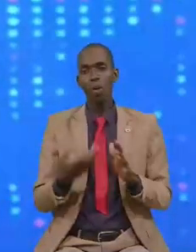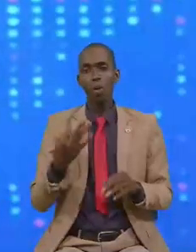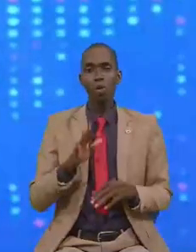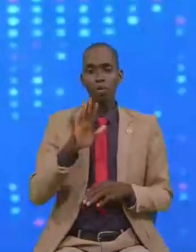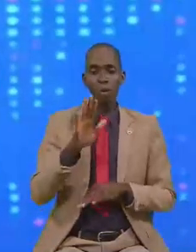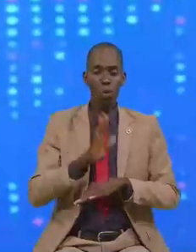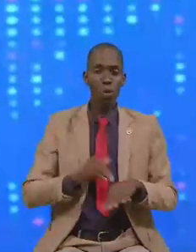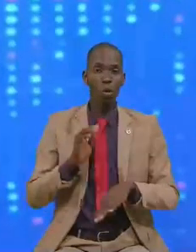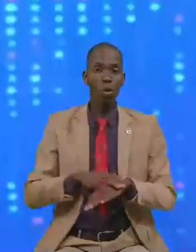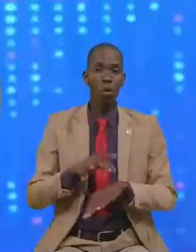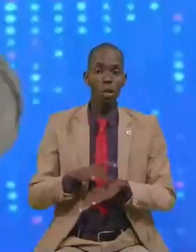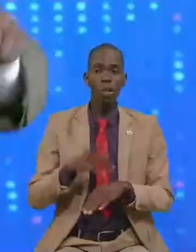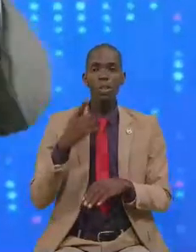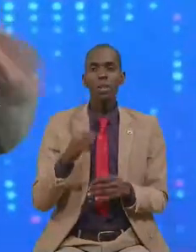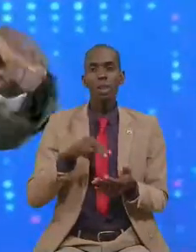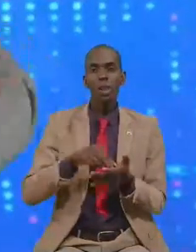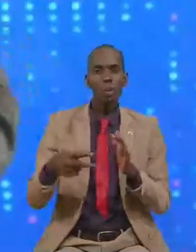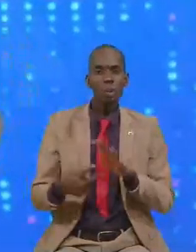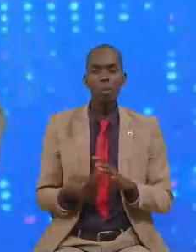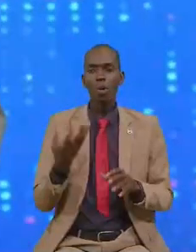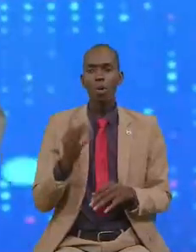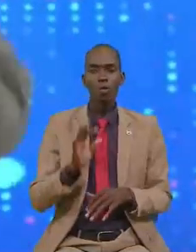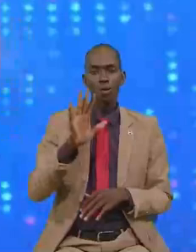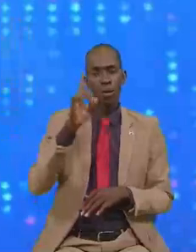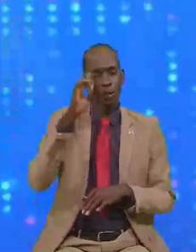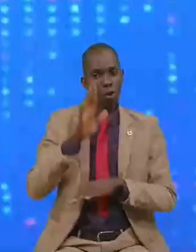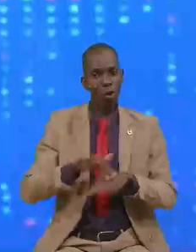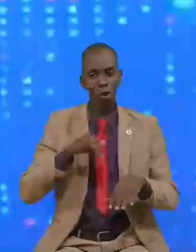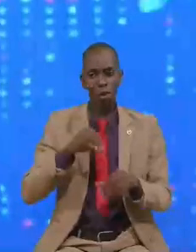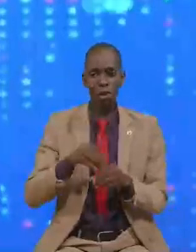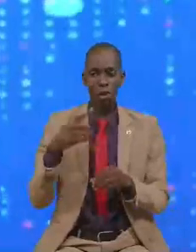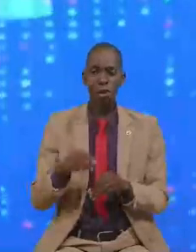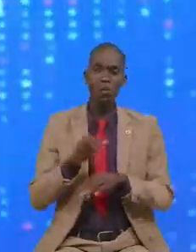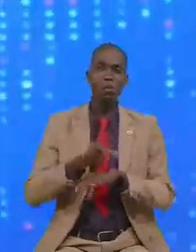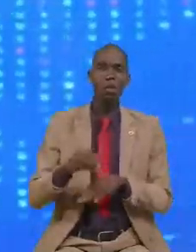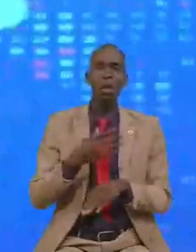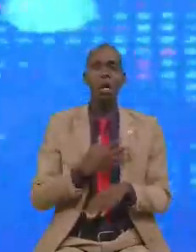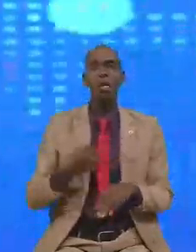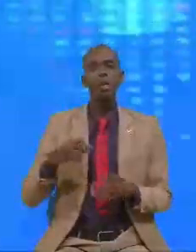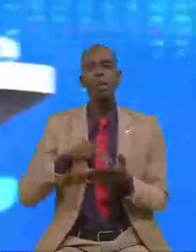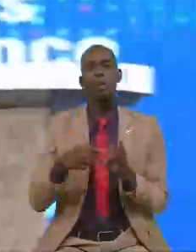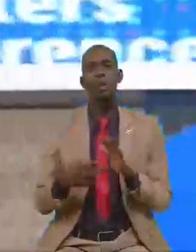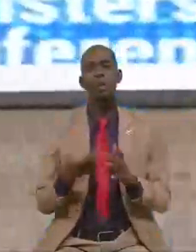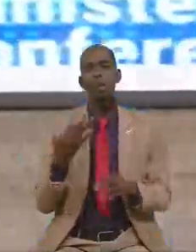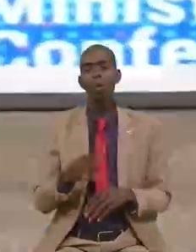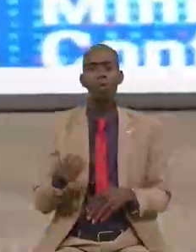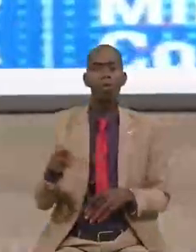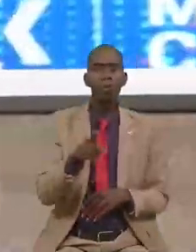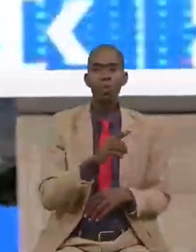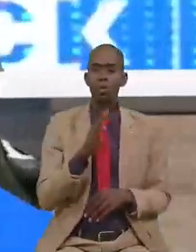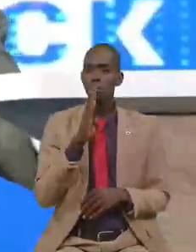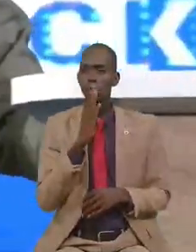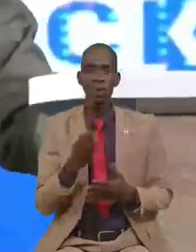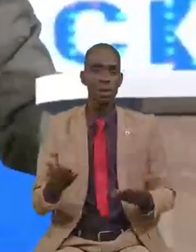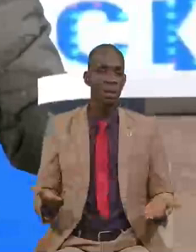terre, l'objectif de ton appel dans le ministère et l'objectif de ta présence ici, à